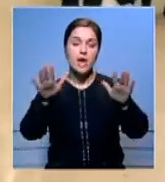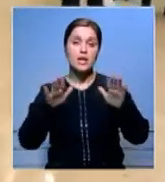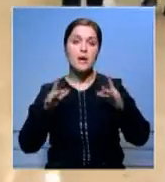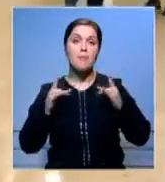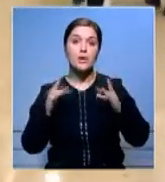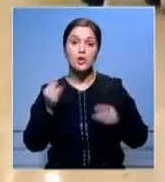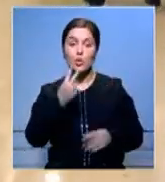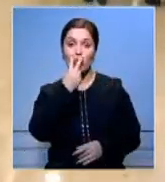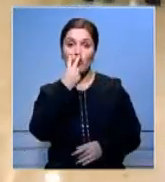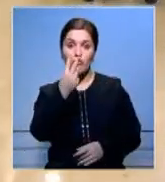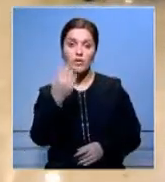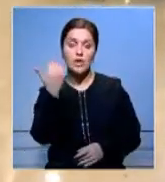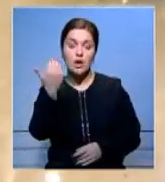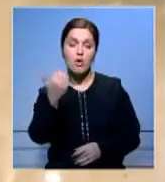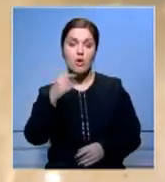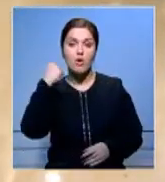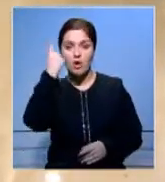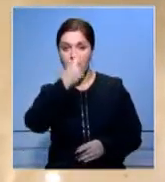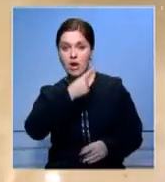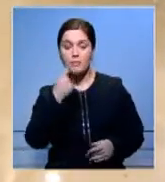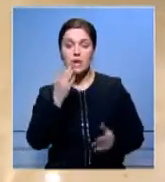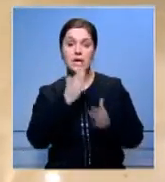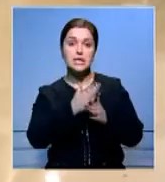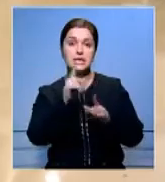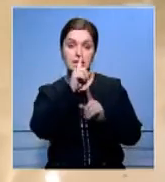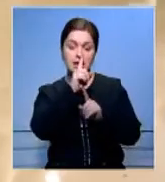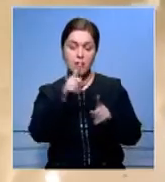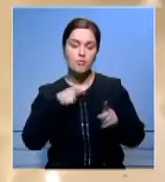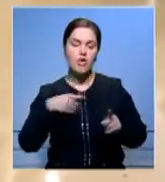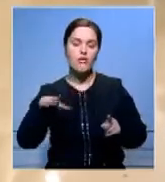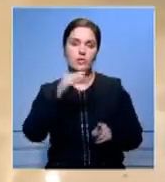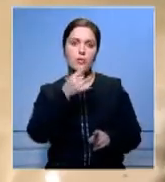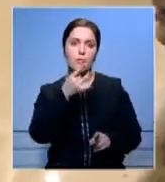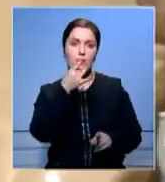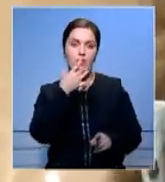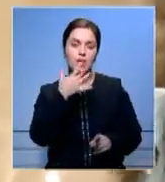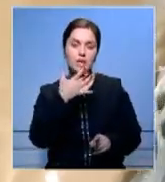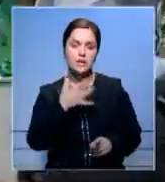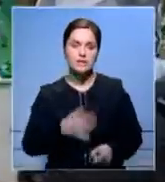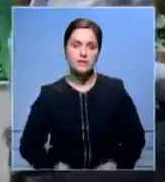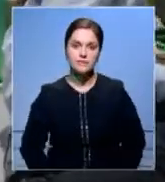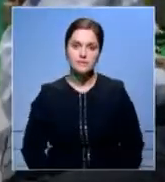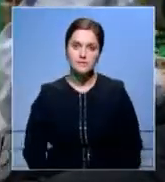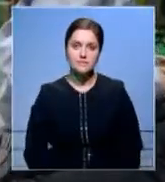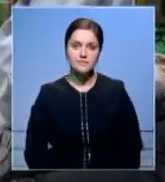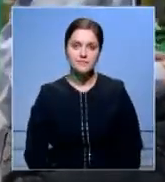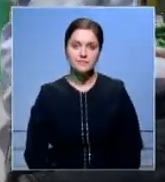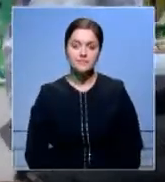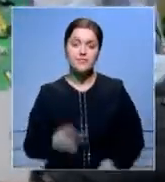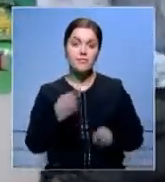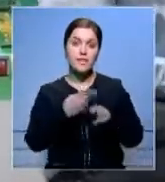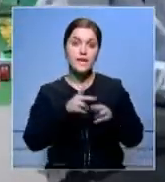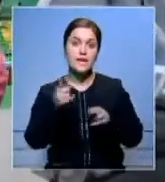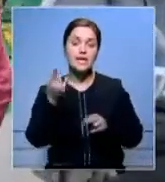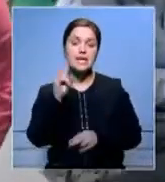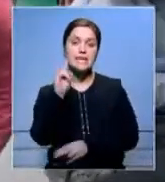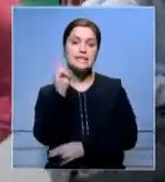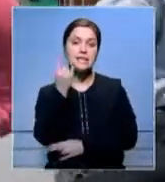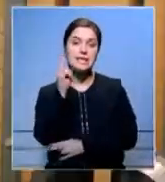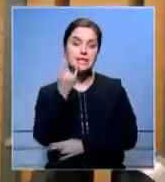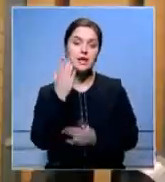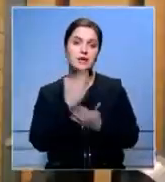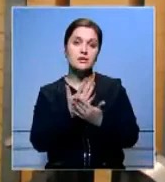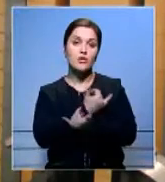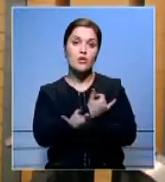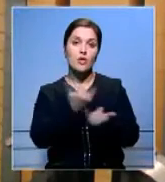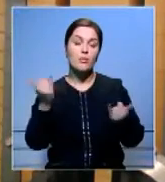и увидеть их в непривычных для нас образах. Мне все понравилось. Это того стоило. А это аттракцион уже для маленьких гостей. Весь